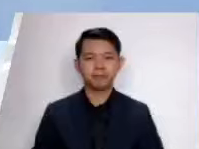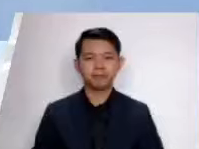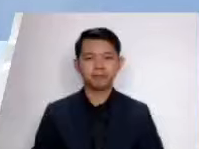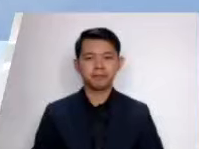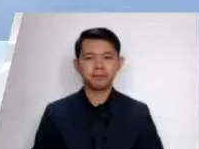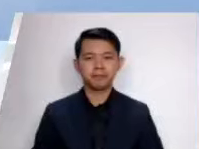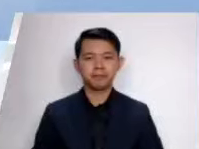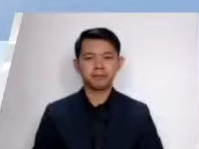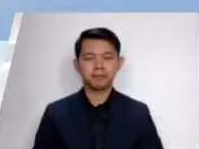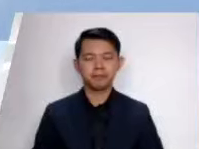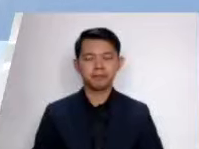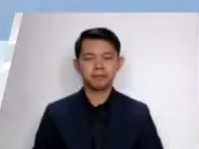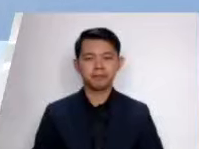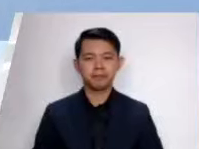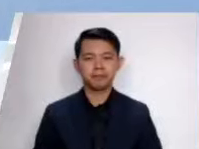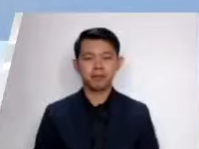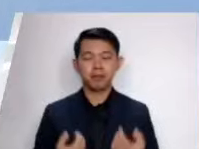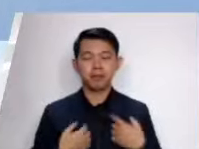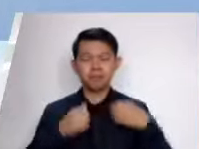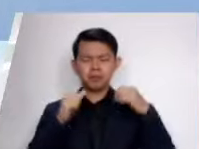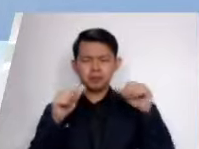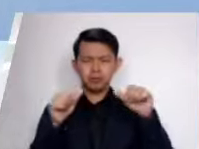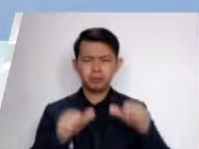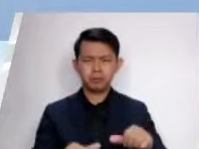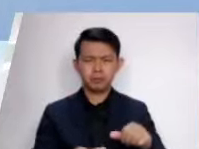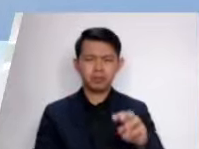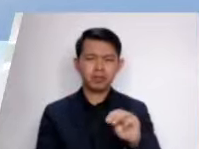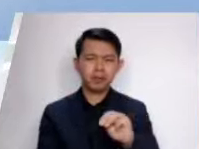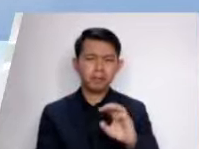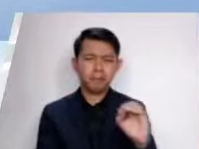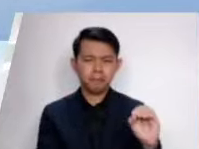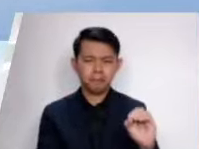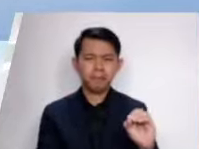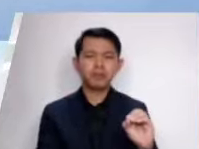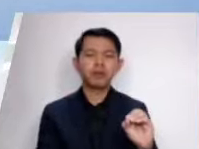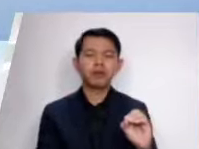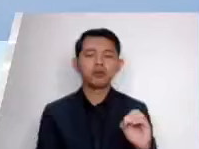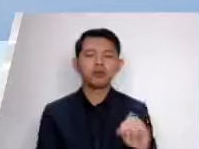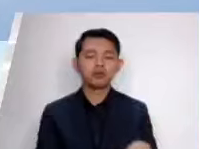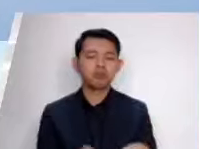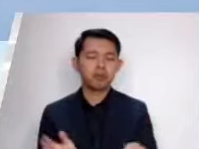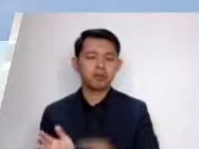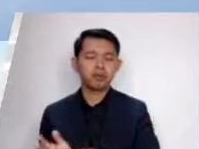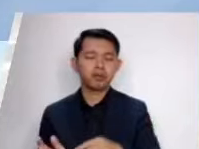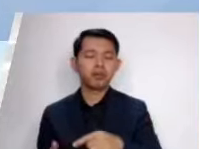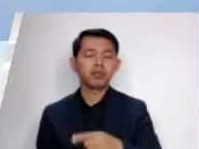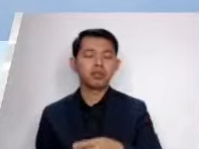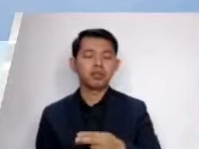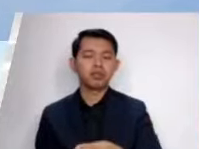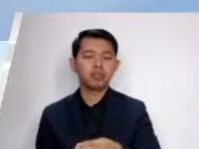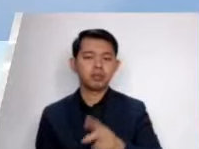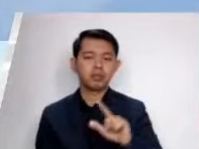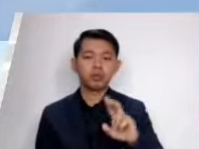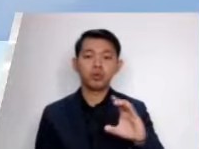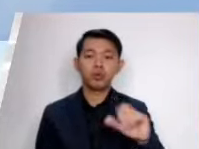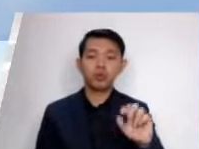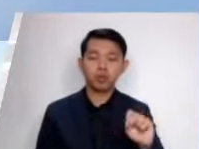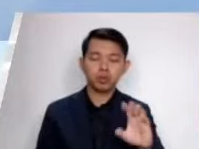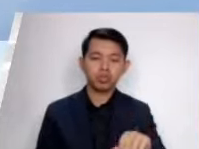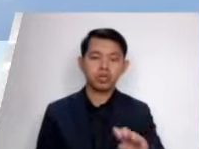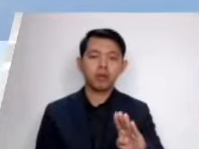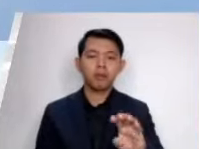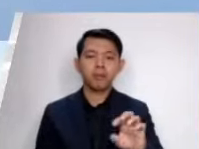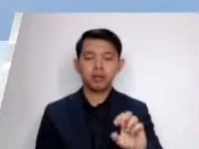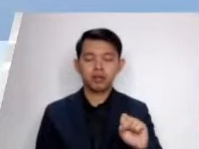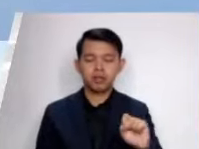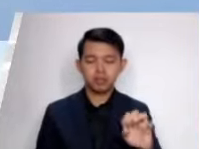Sa Memorandum Circular No. 52 na pirmado ng Executive Secretary Lucas Bersamin nitong June 4, inaatasan ng government